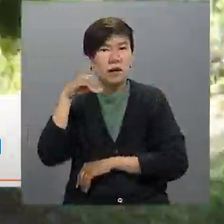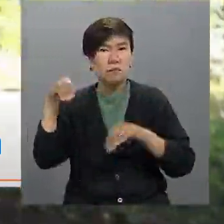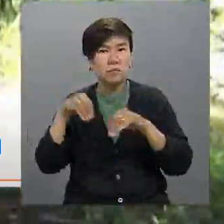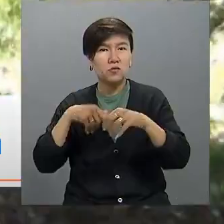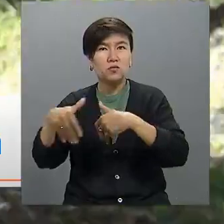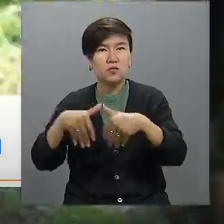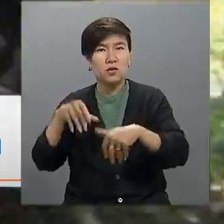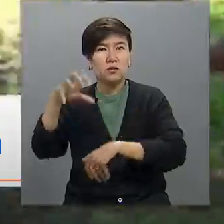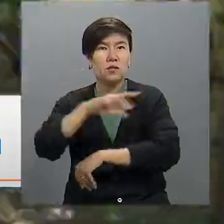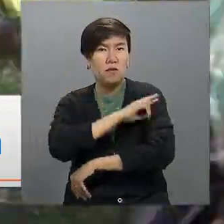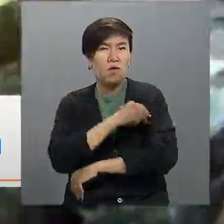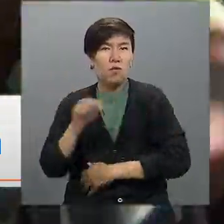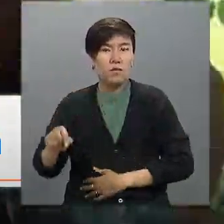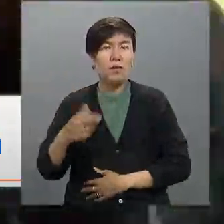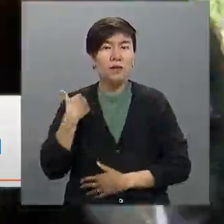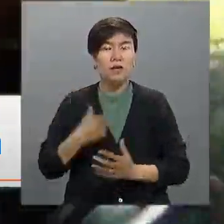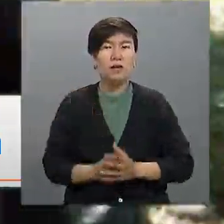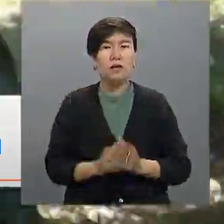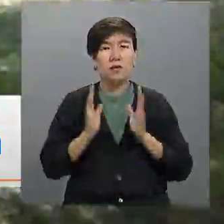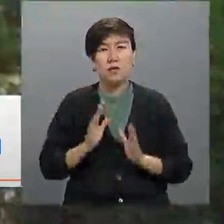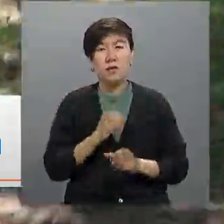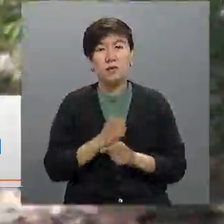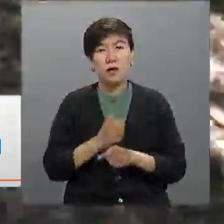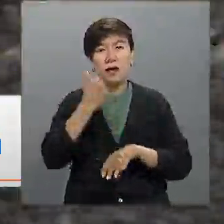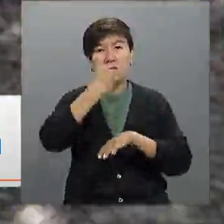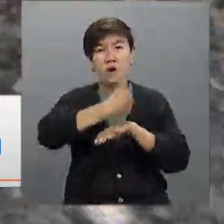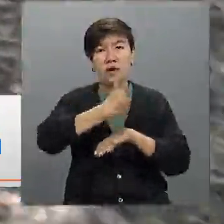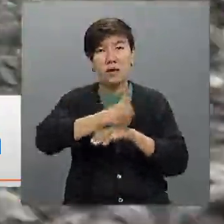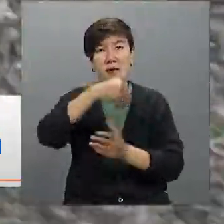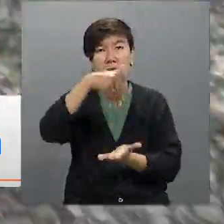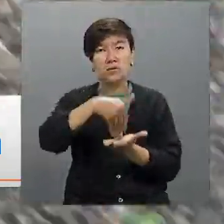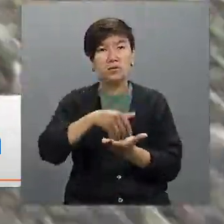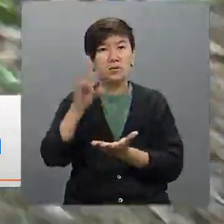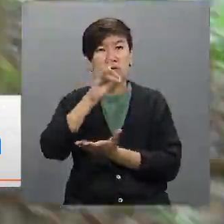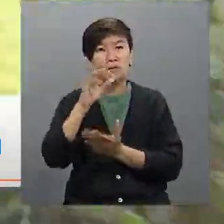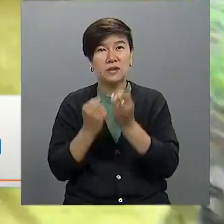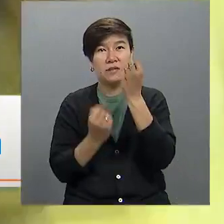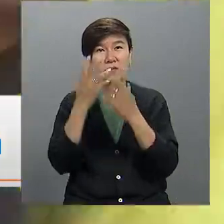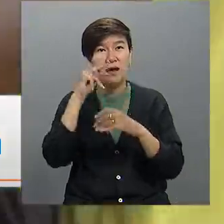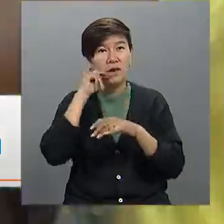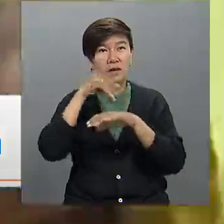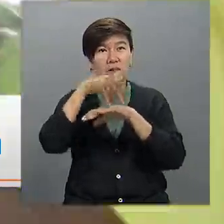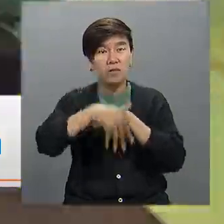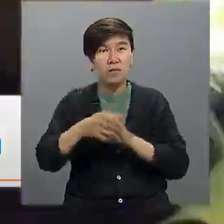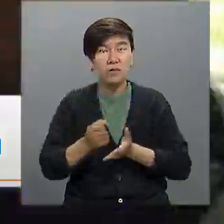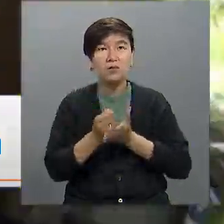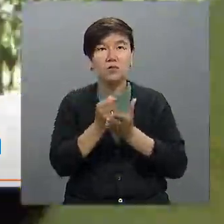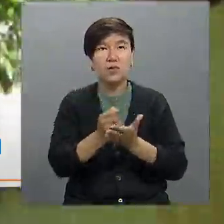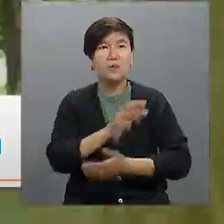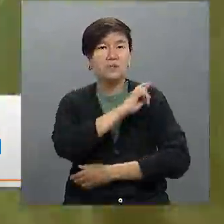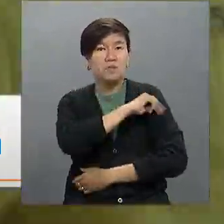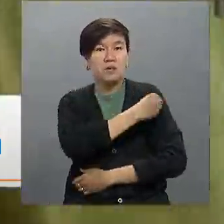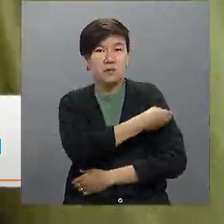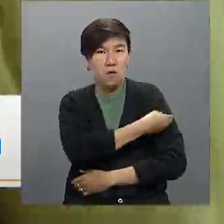นายทวีปล้อมวงหัวหน้าศูนย์ช่วยเหลือสัตว์ป่าที่1นครนายกแล้วก็มีสัตวแพทย์หญิงชนัญญากาญจนสาขาหรือหมอโบ